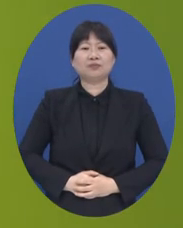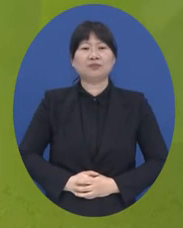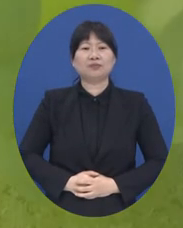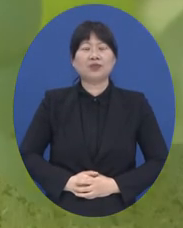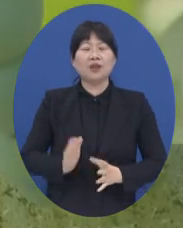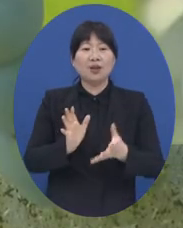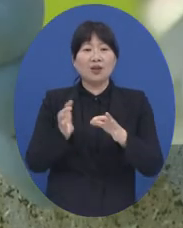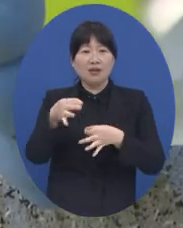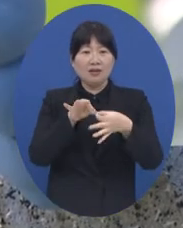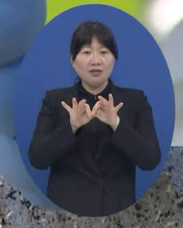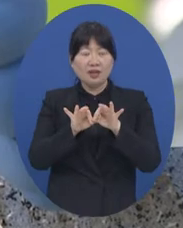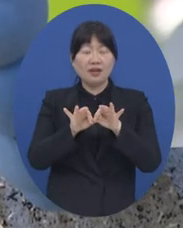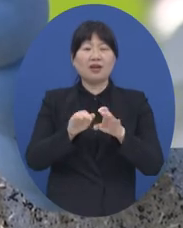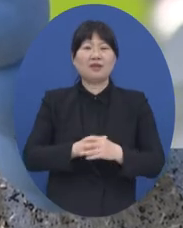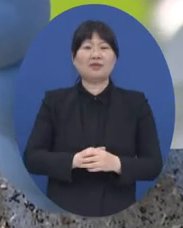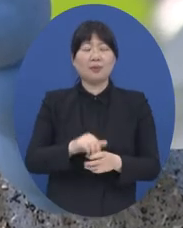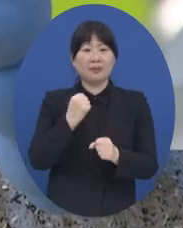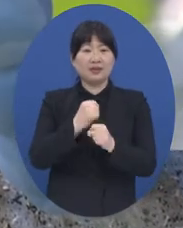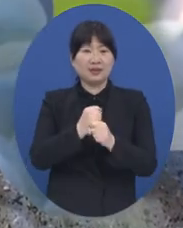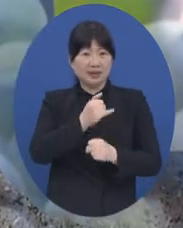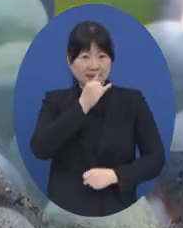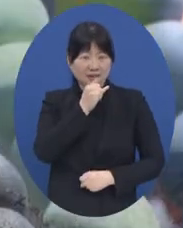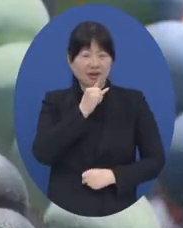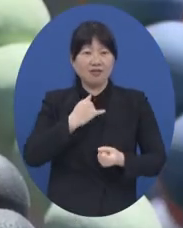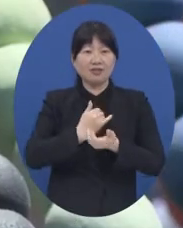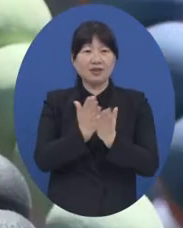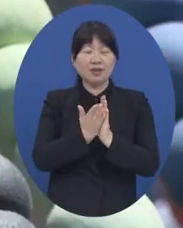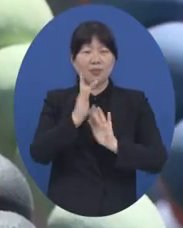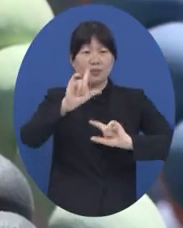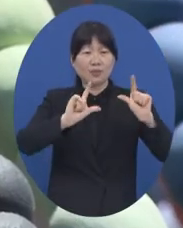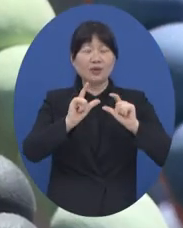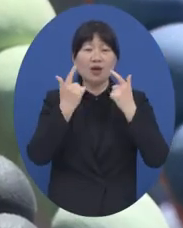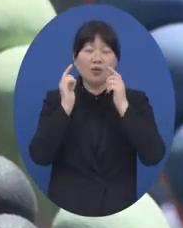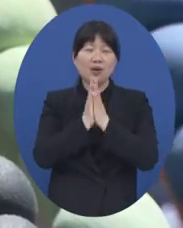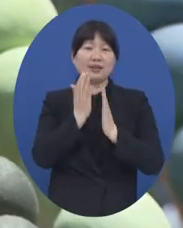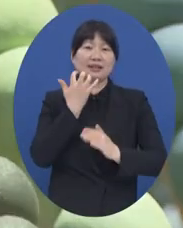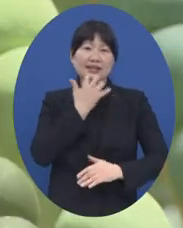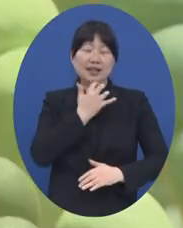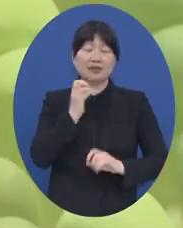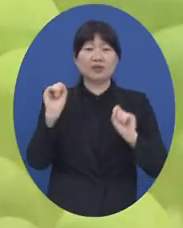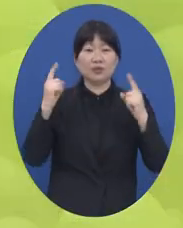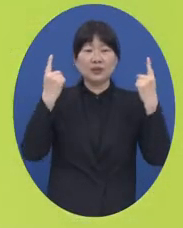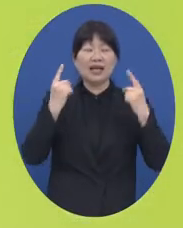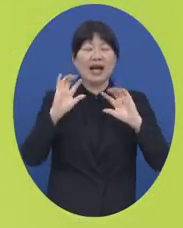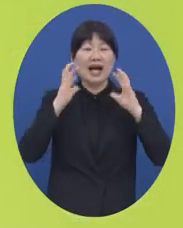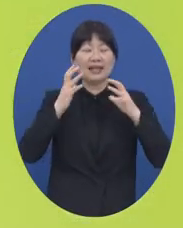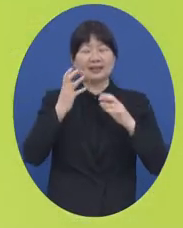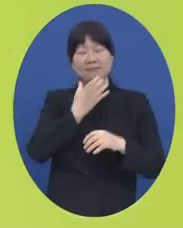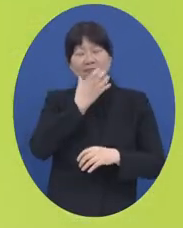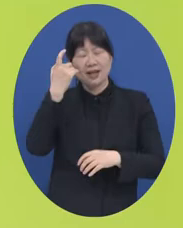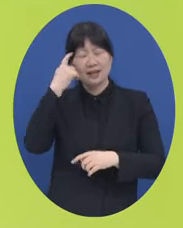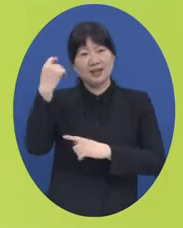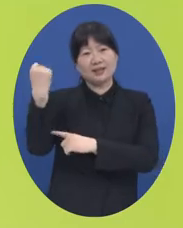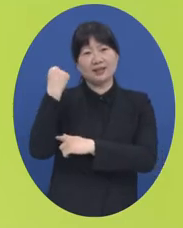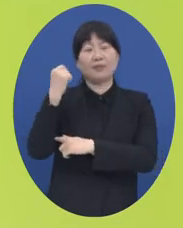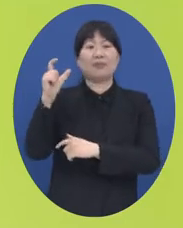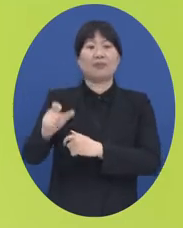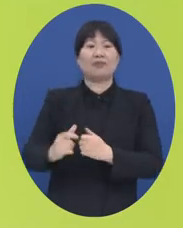구슬을 꿰어 조명과 벽걸이를 만들어낸 작품은 다채로운 형태와 화려한 색감이 아이들의 상상력을 한껏 자극합니다.